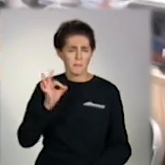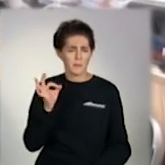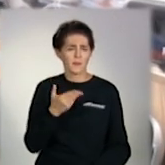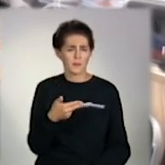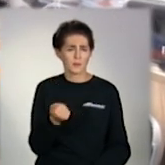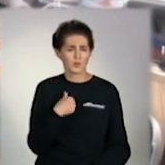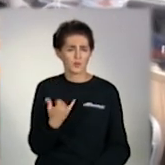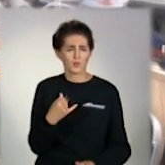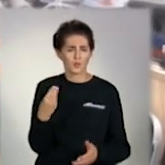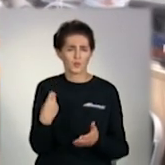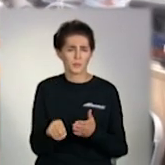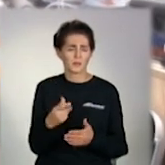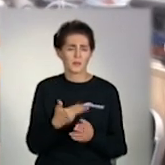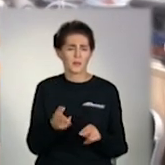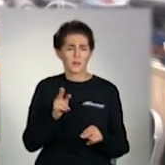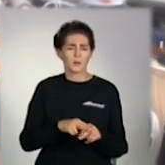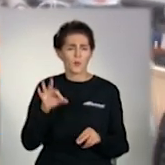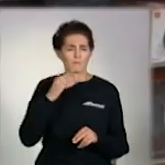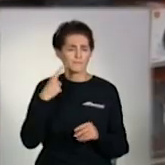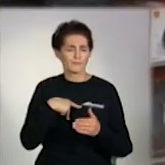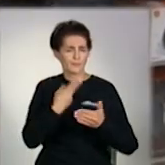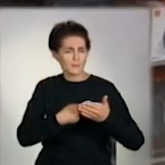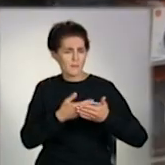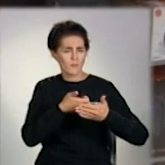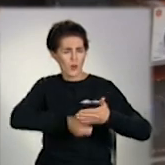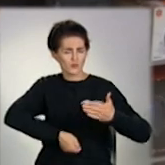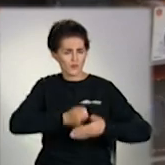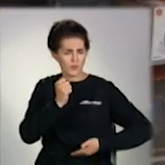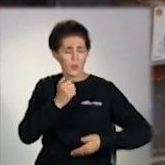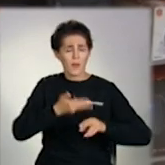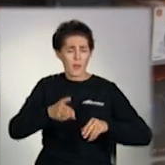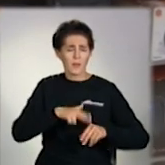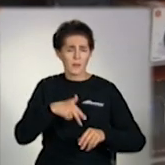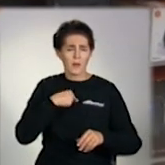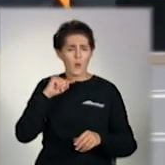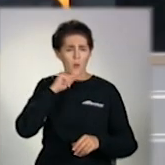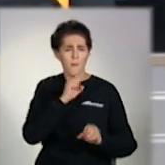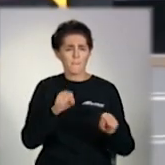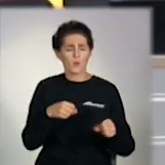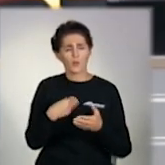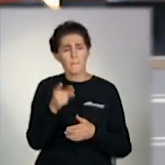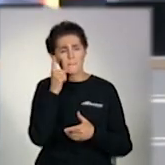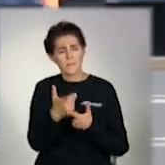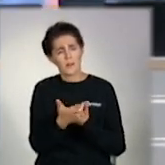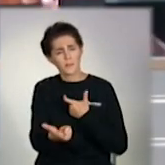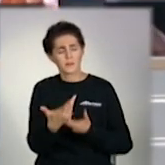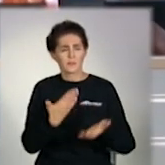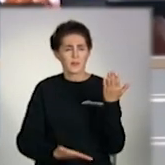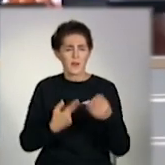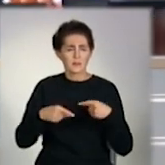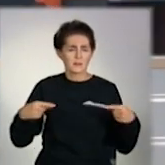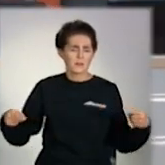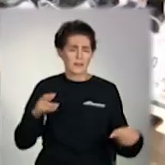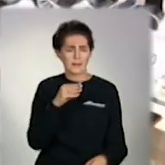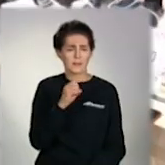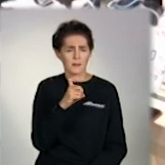по скидці собі машинку. Також у цей день можна буде зекономити на придбанні смартфонів, аксесуарів та побутової